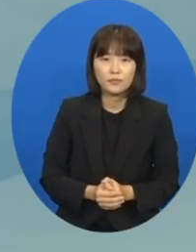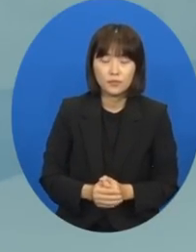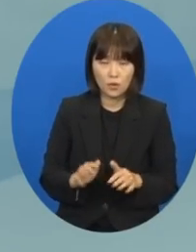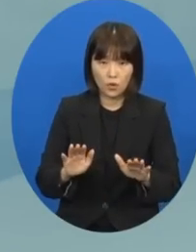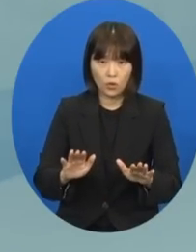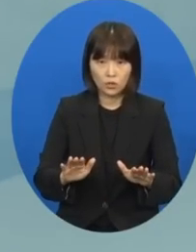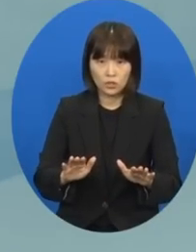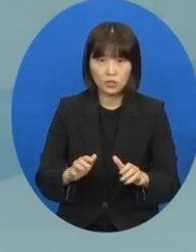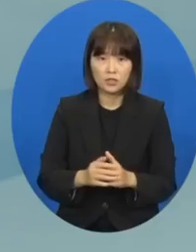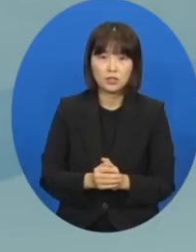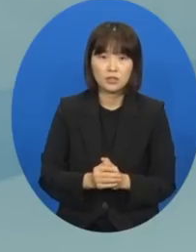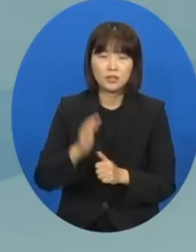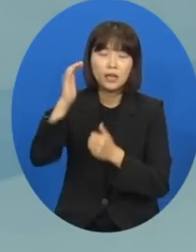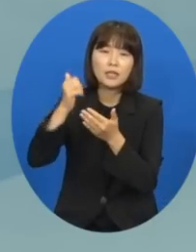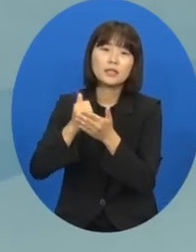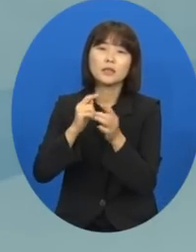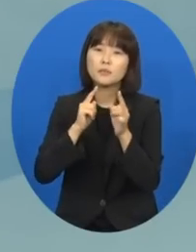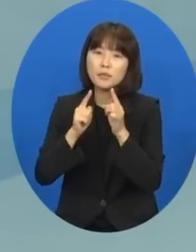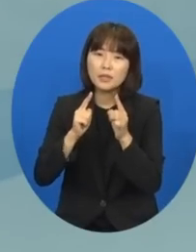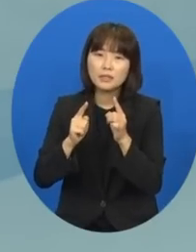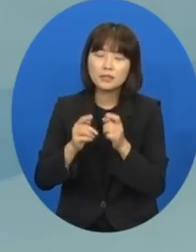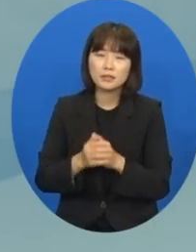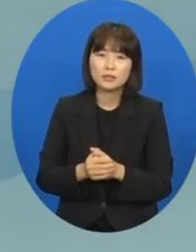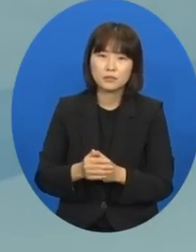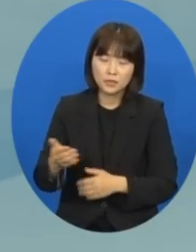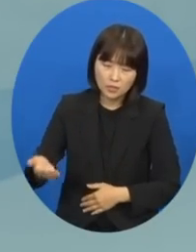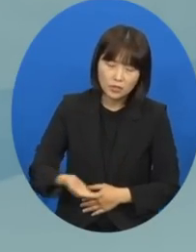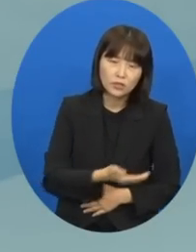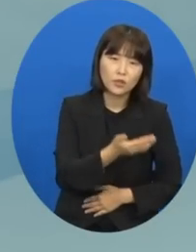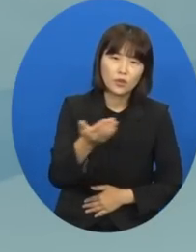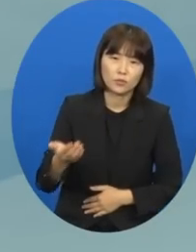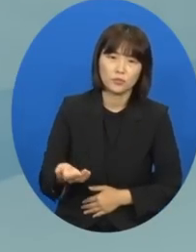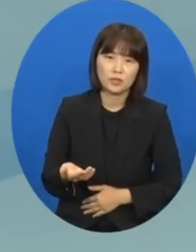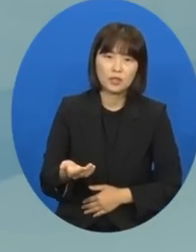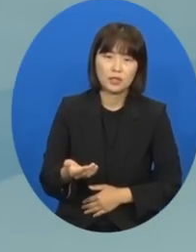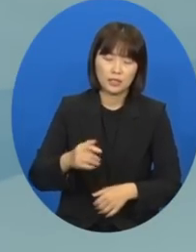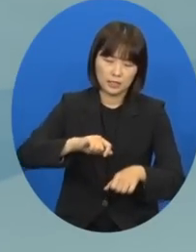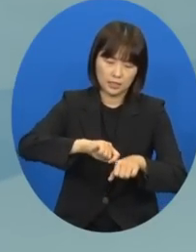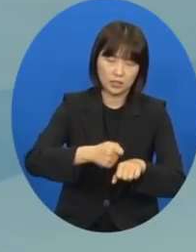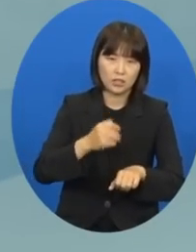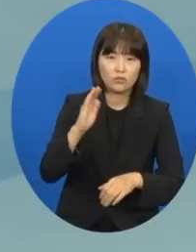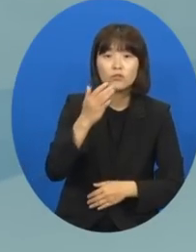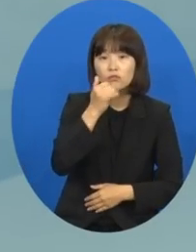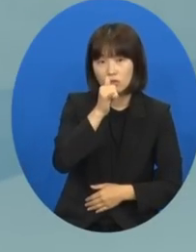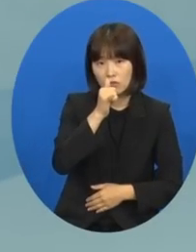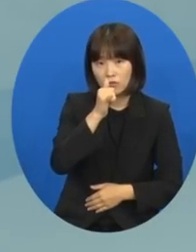혹시 이 말씀이 여러분들에게 지금 내적 징계가 될 수 있어요.